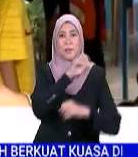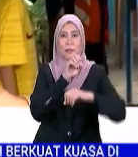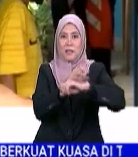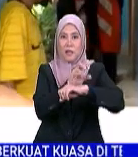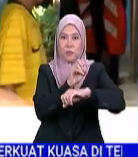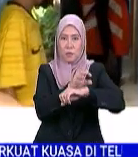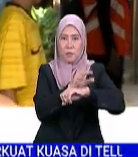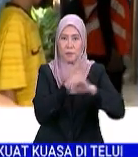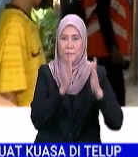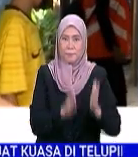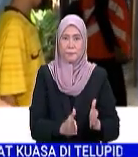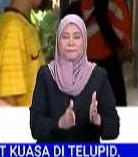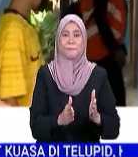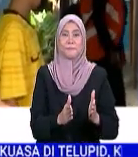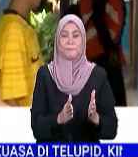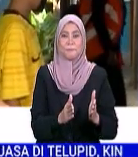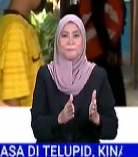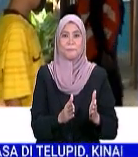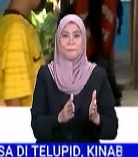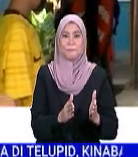kaunselor. Jadi